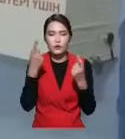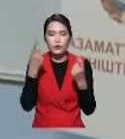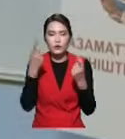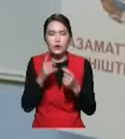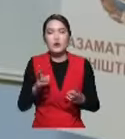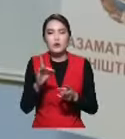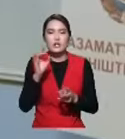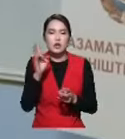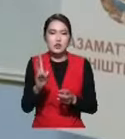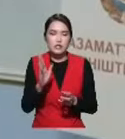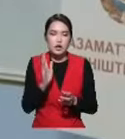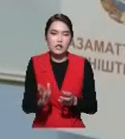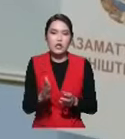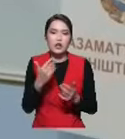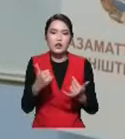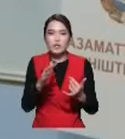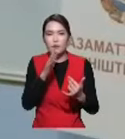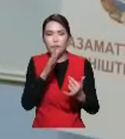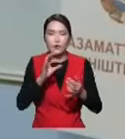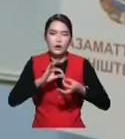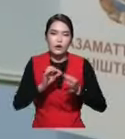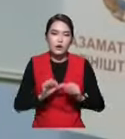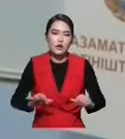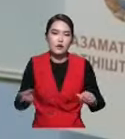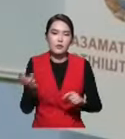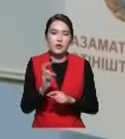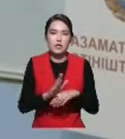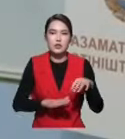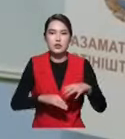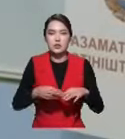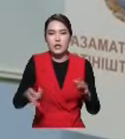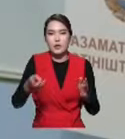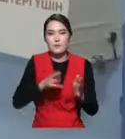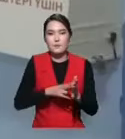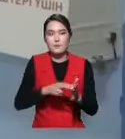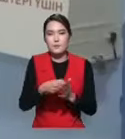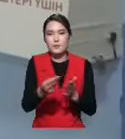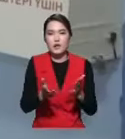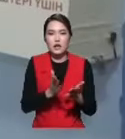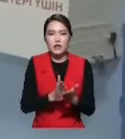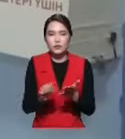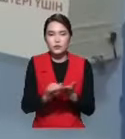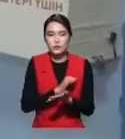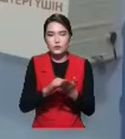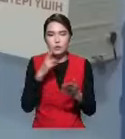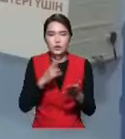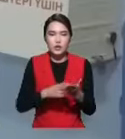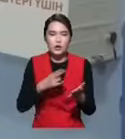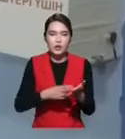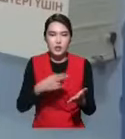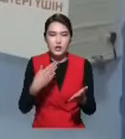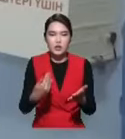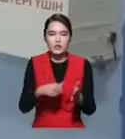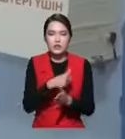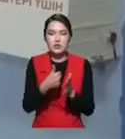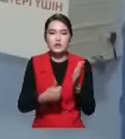мошенничество. Подозреваемое лицо находится под подпиской о невыезде. По уголовному делу проходит